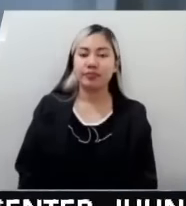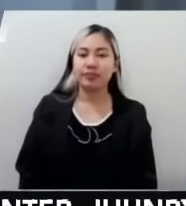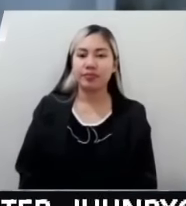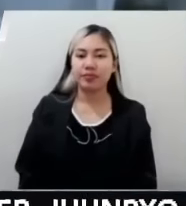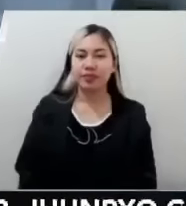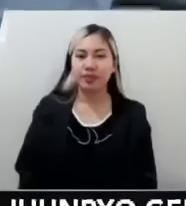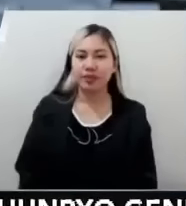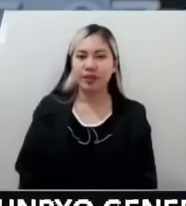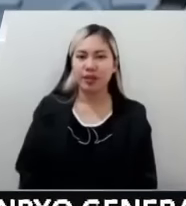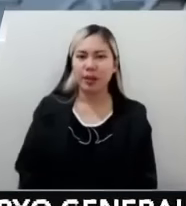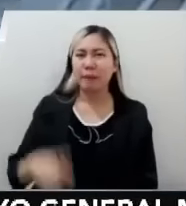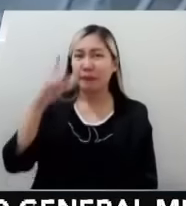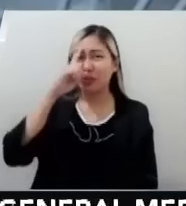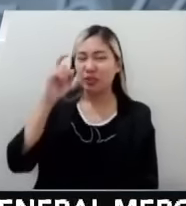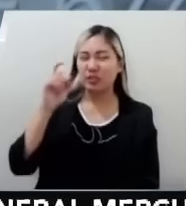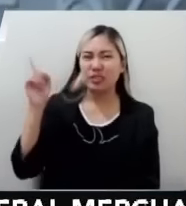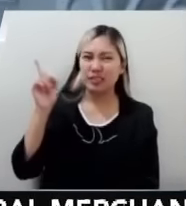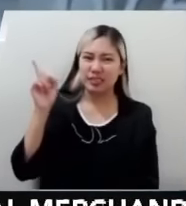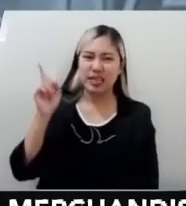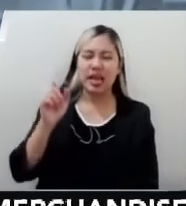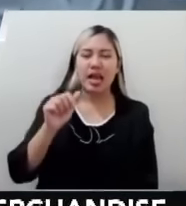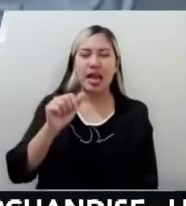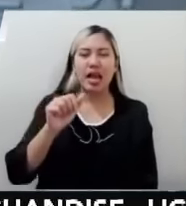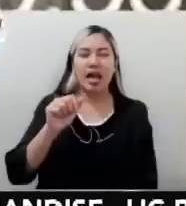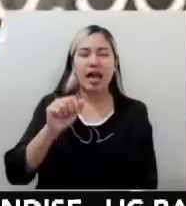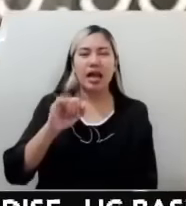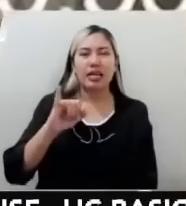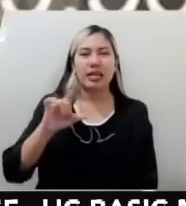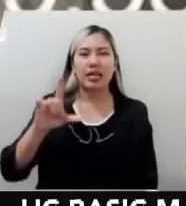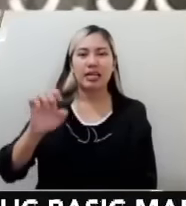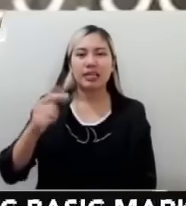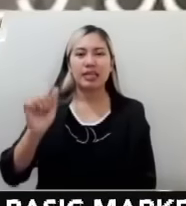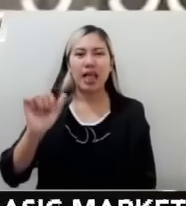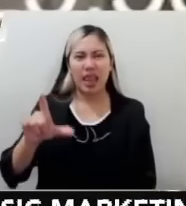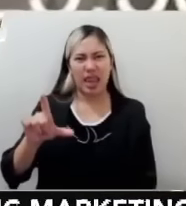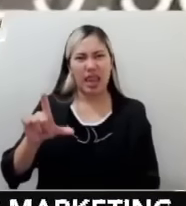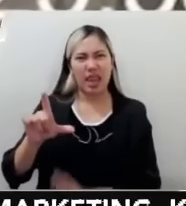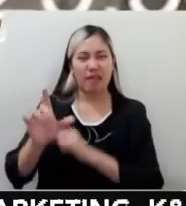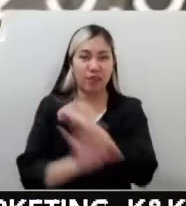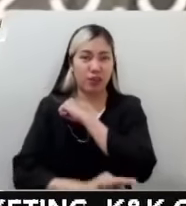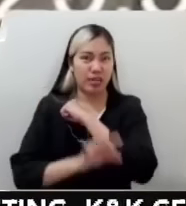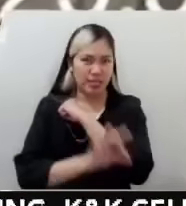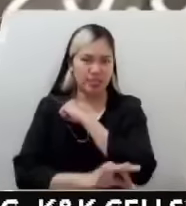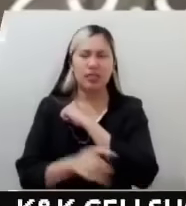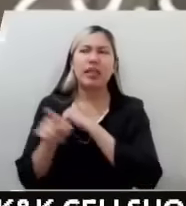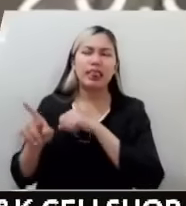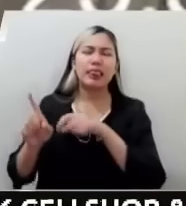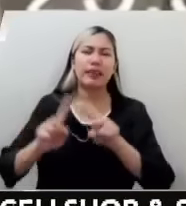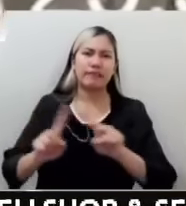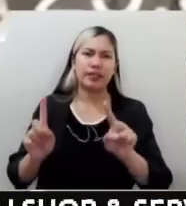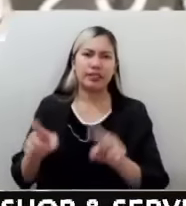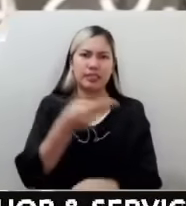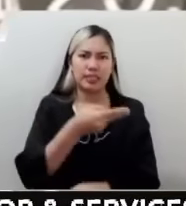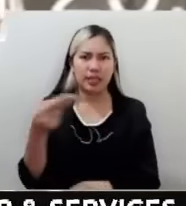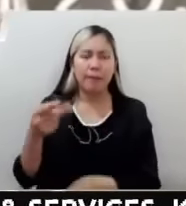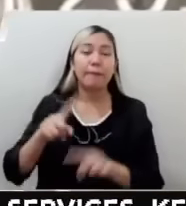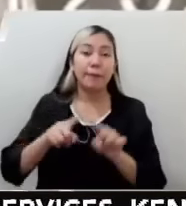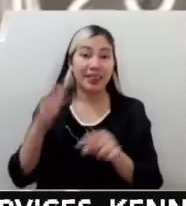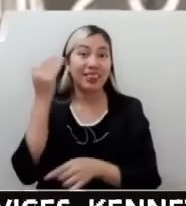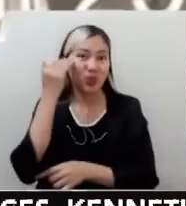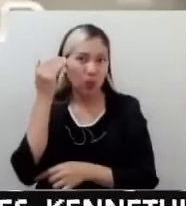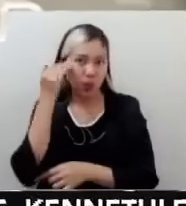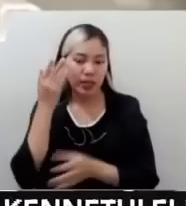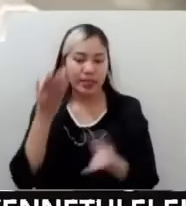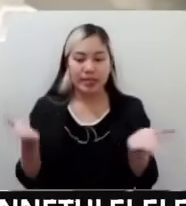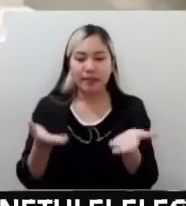alien in their land. So iba po yung kanilang mga pinagbabasihan doon. They know that she is a fugitive here in the Philippines. That's why